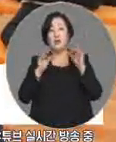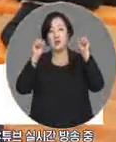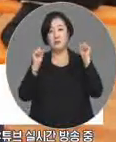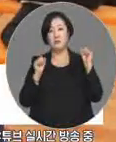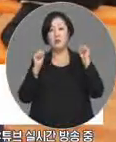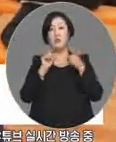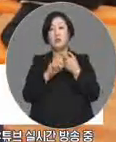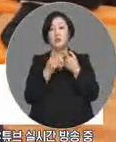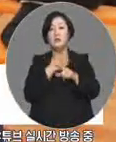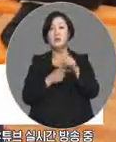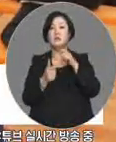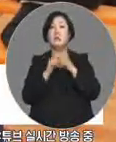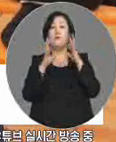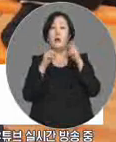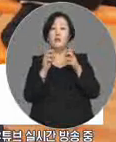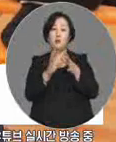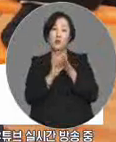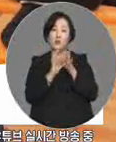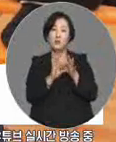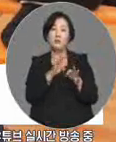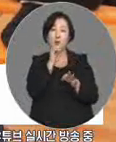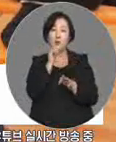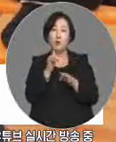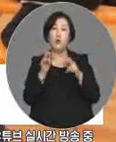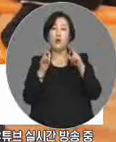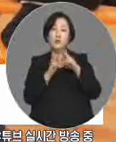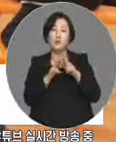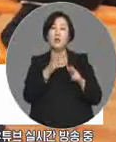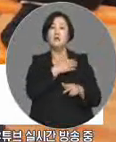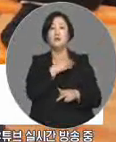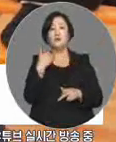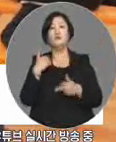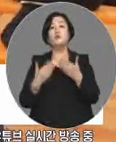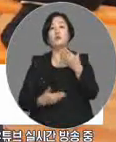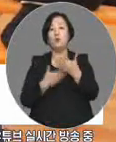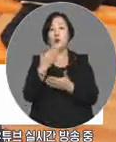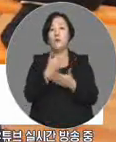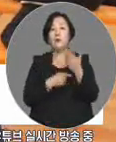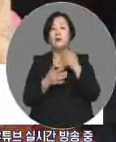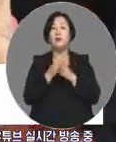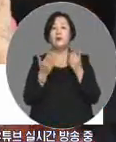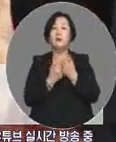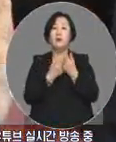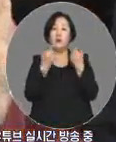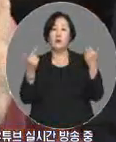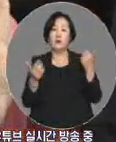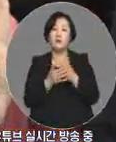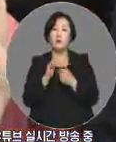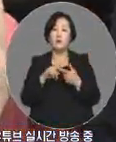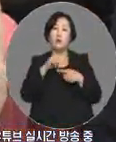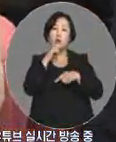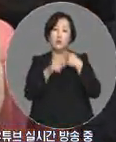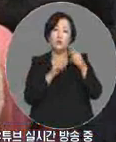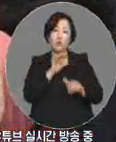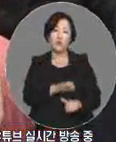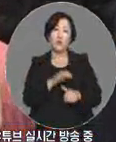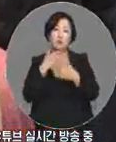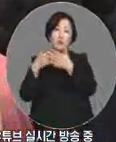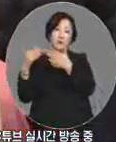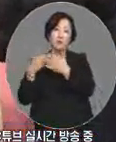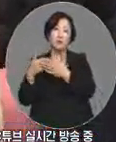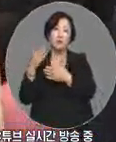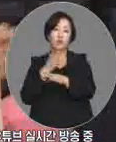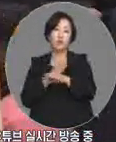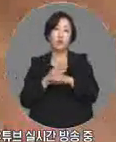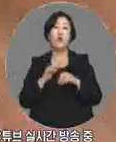대해서도 많은 관심을 가지고 장애 공감 문화가 확산되기를 기대하고 있습니다. 수어를 통해 미술 작품을 통해